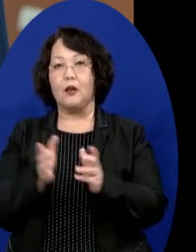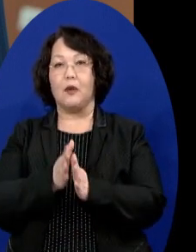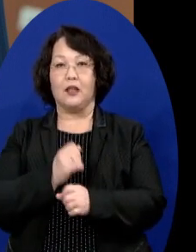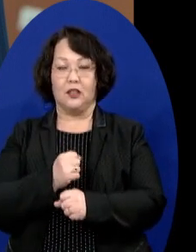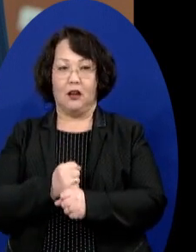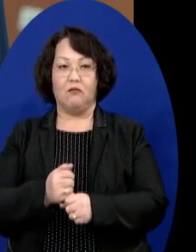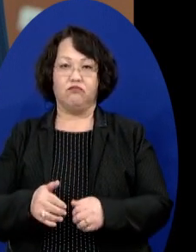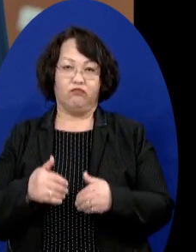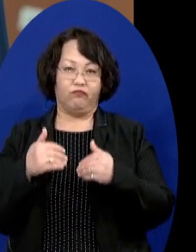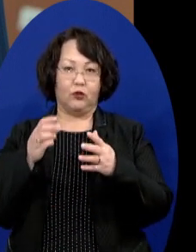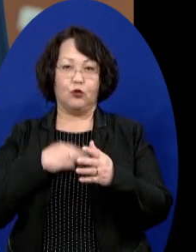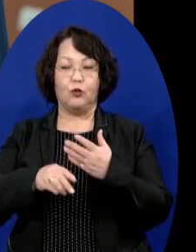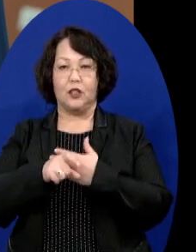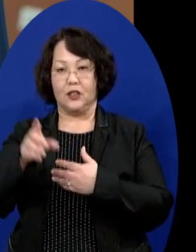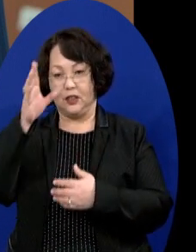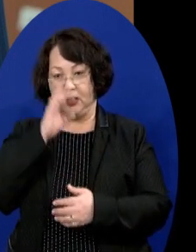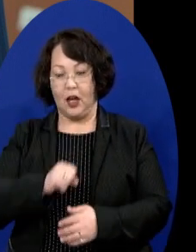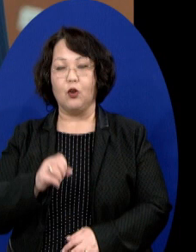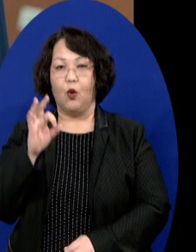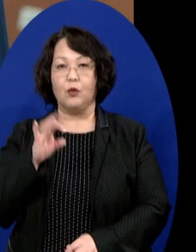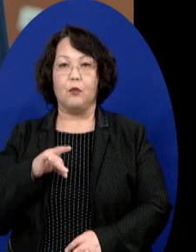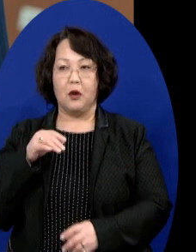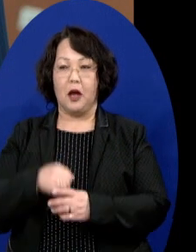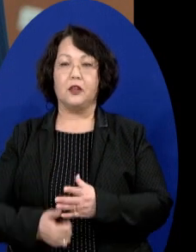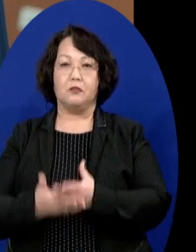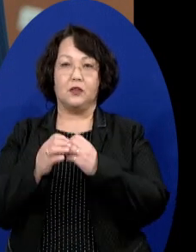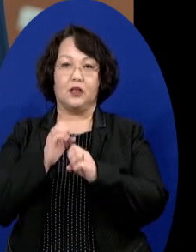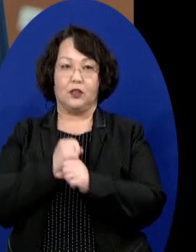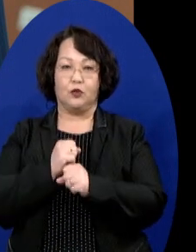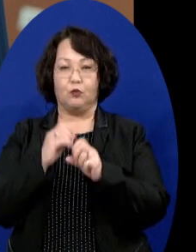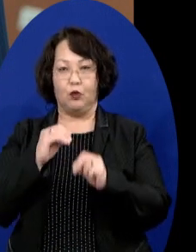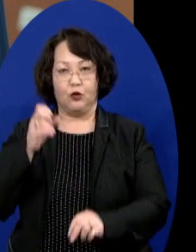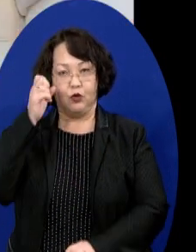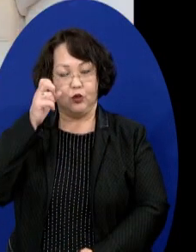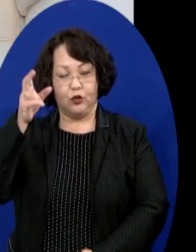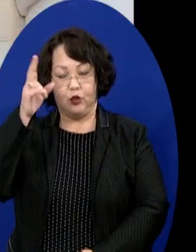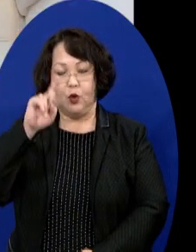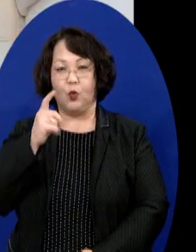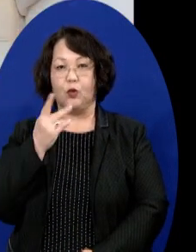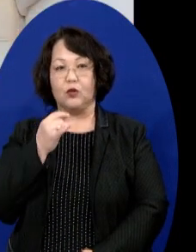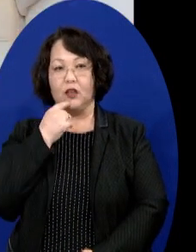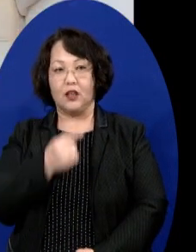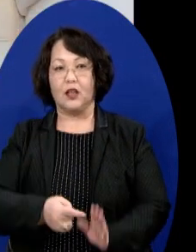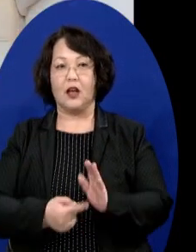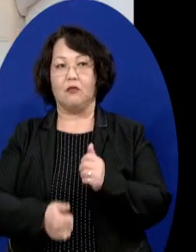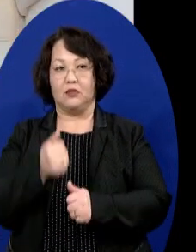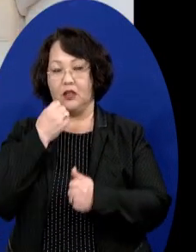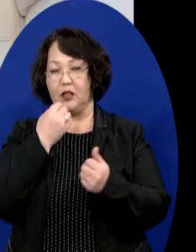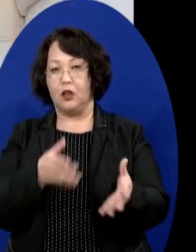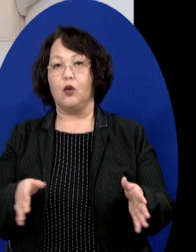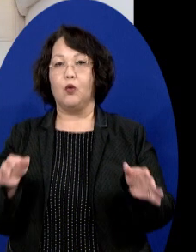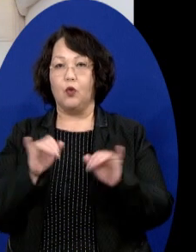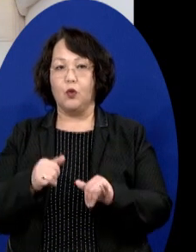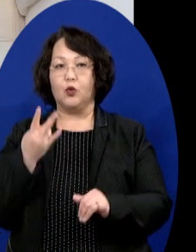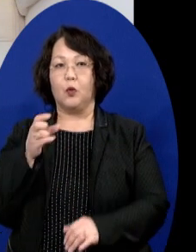хөгжүүлэхэд элчин сайд бодит хувь нэмэр оруулна гэдэгт итгэлтэй байгаагаа ерөнхийлөгч хүрэлцэх илэрхийлж амжилт хүслээ. Хоёр улс нэгдсэн